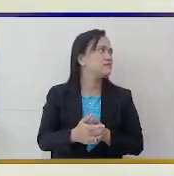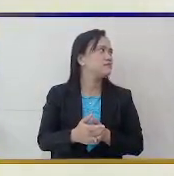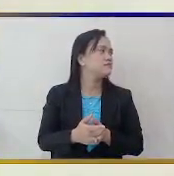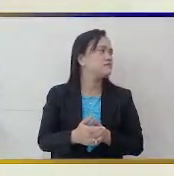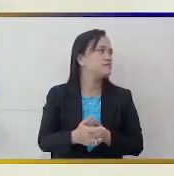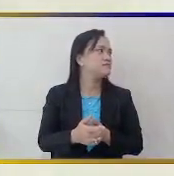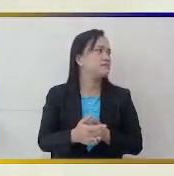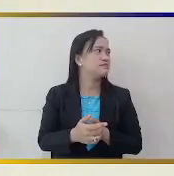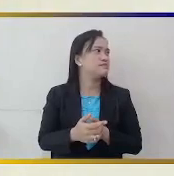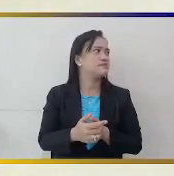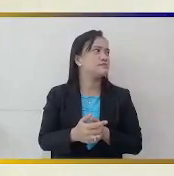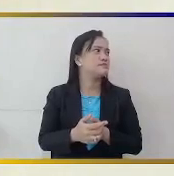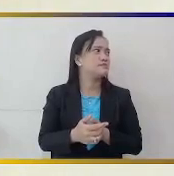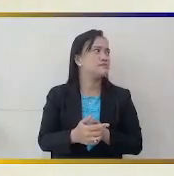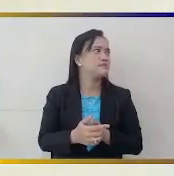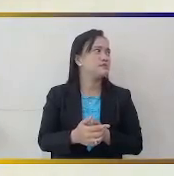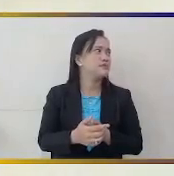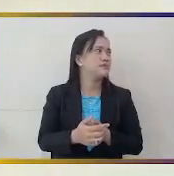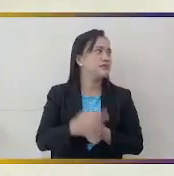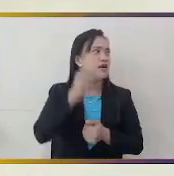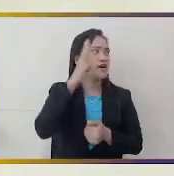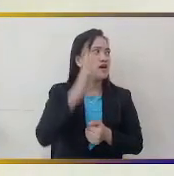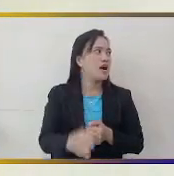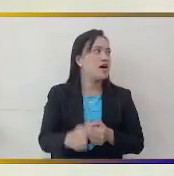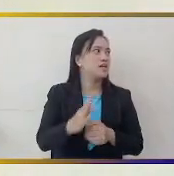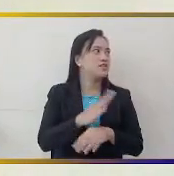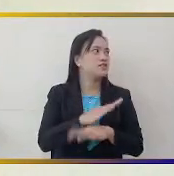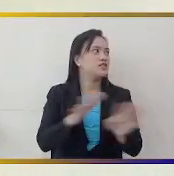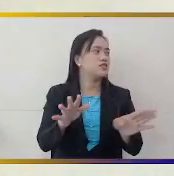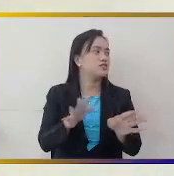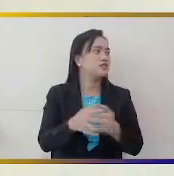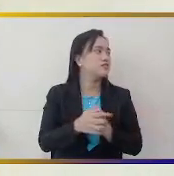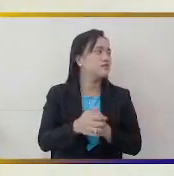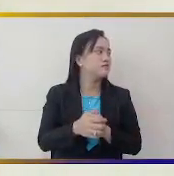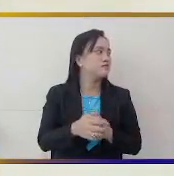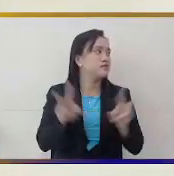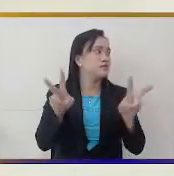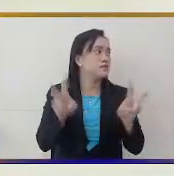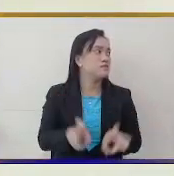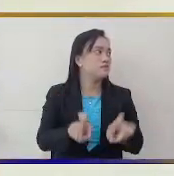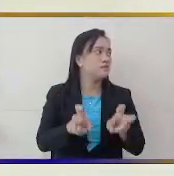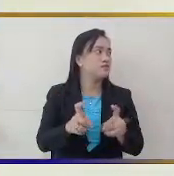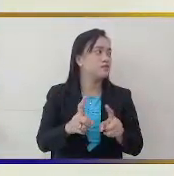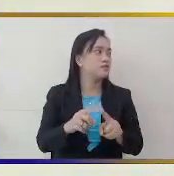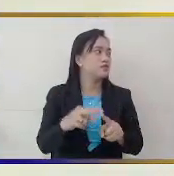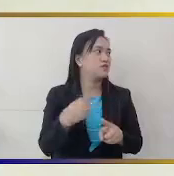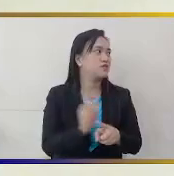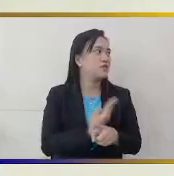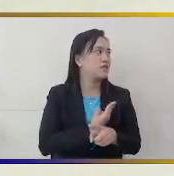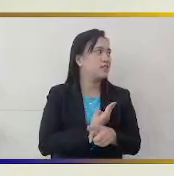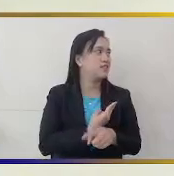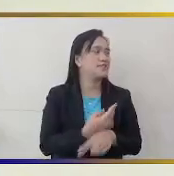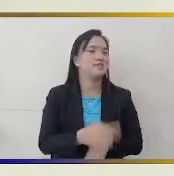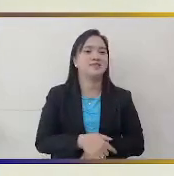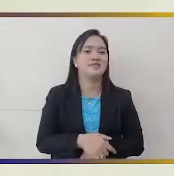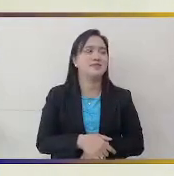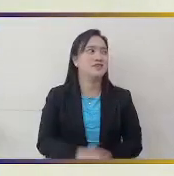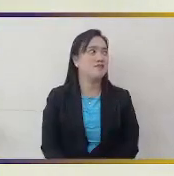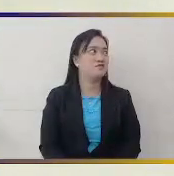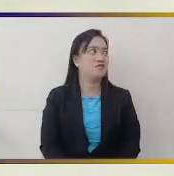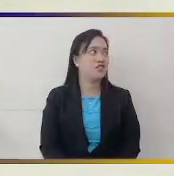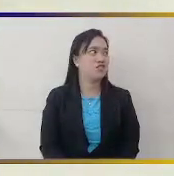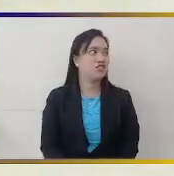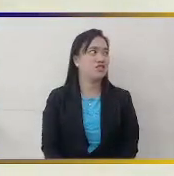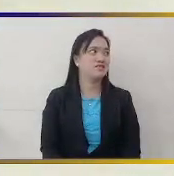po kami ng transcient Amen na kung saan ay araw-araw talaga may pumapasok mula sa